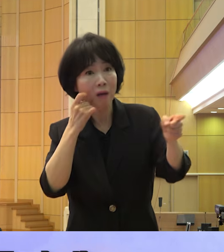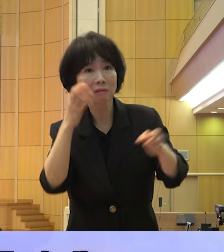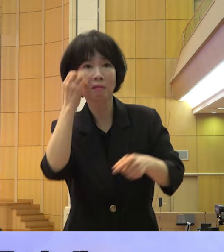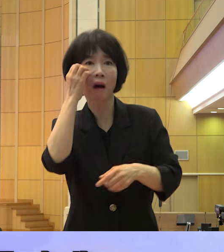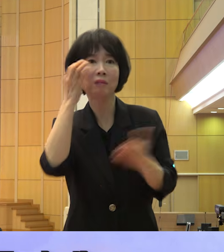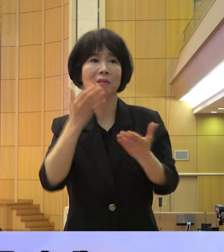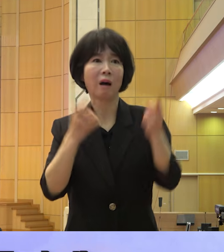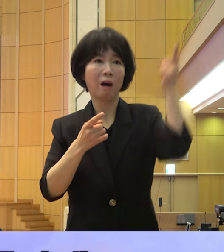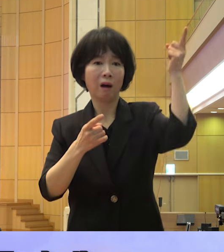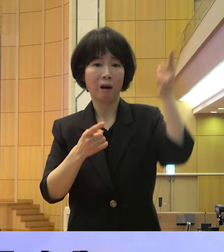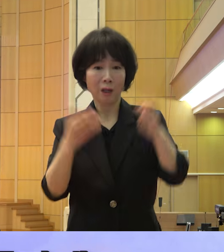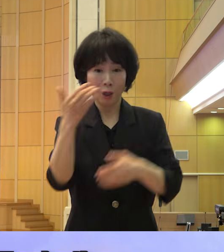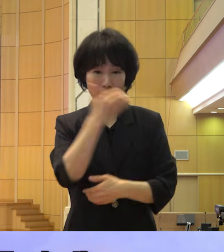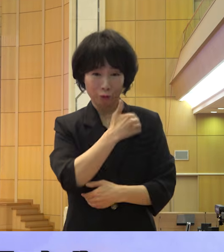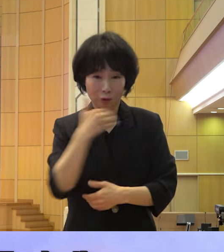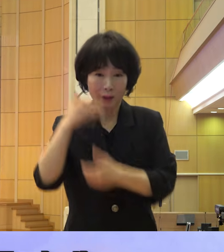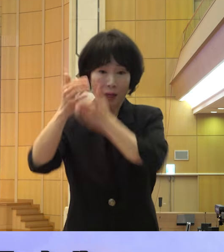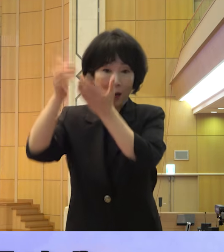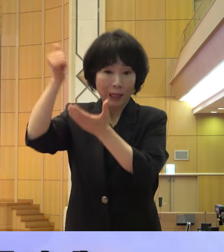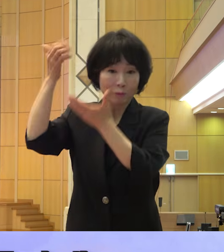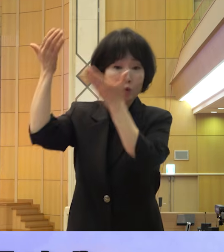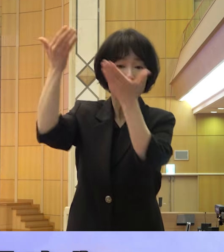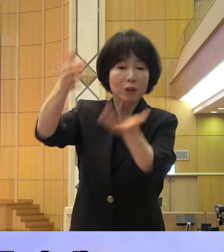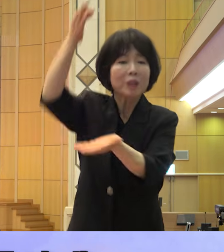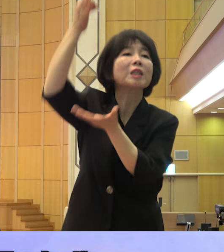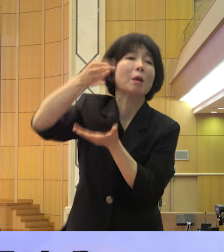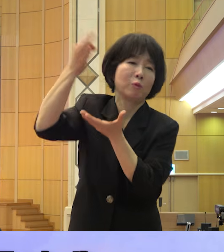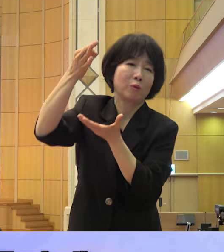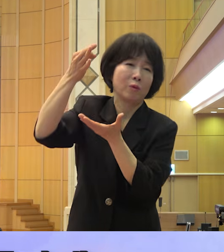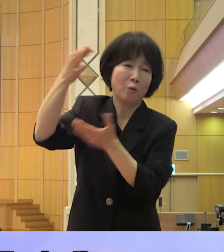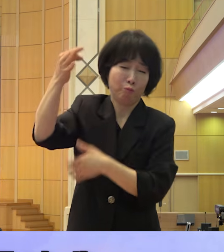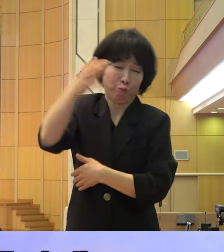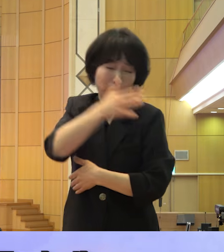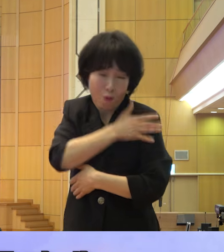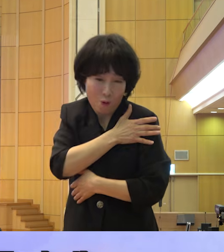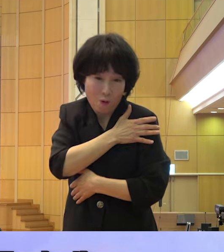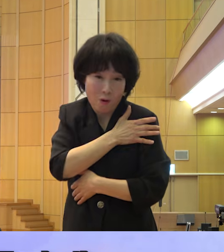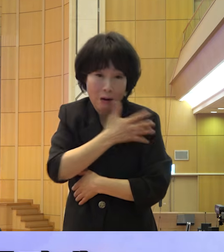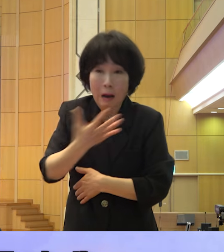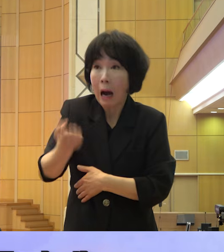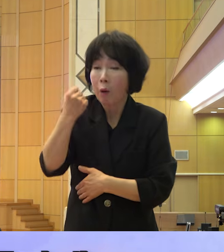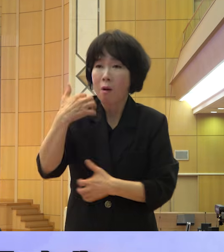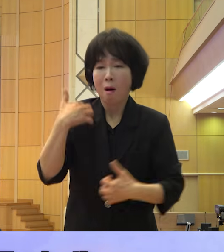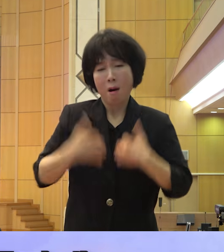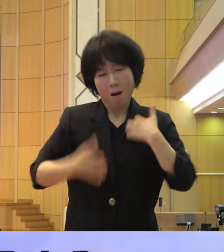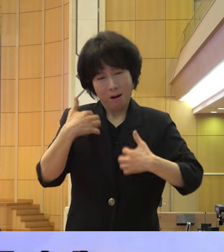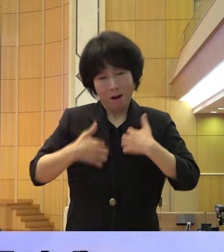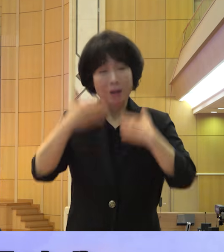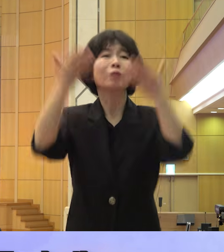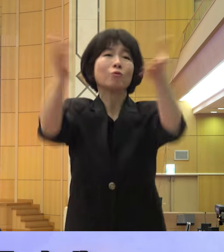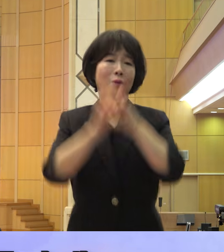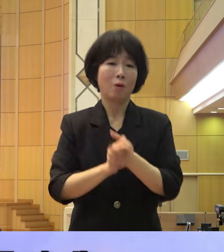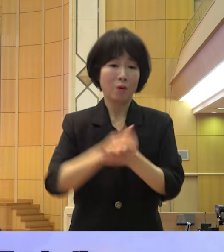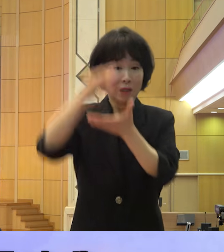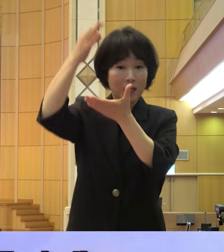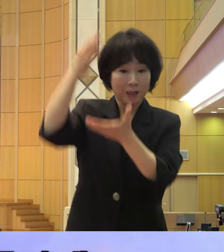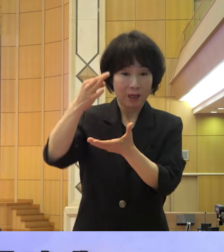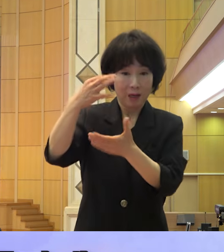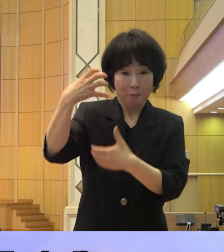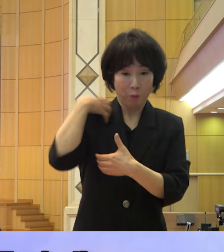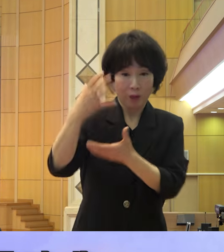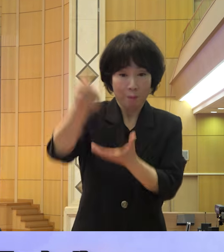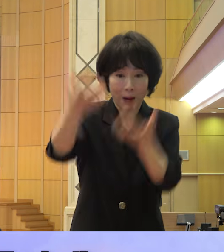말씀 보니까 능히 하나님이 주신 재물을 능히 누리게 하시며 제